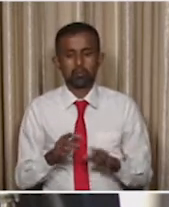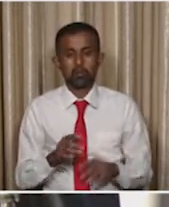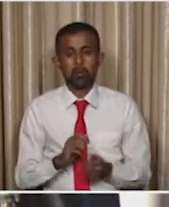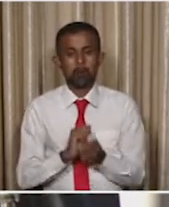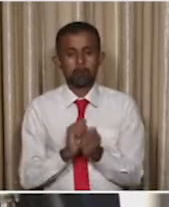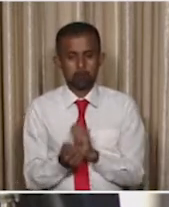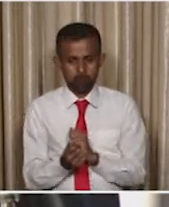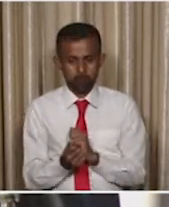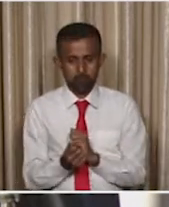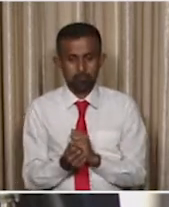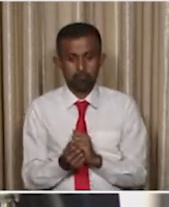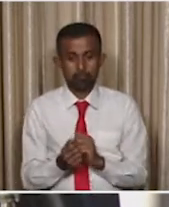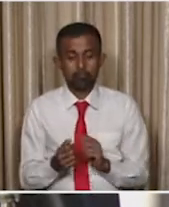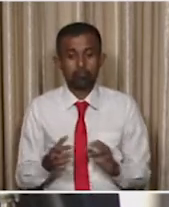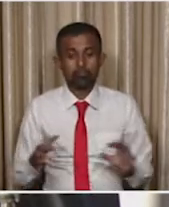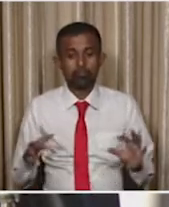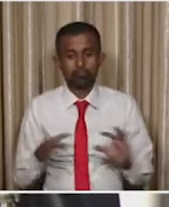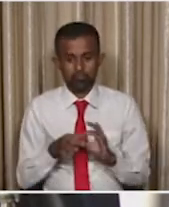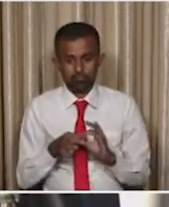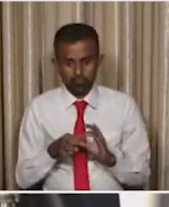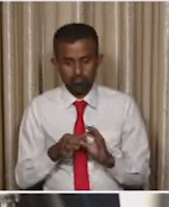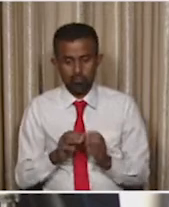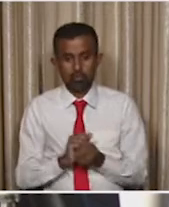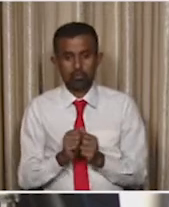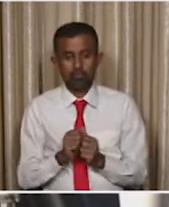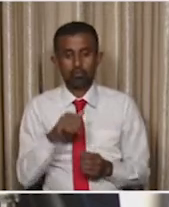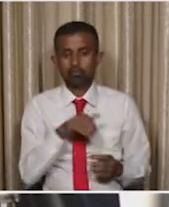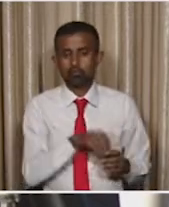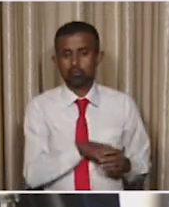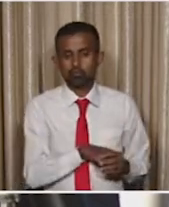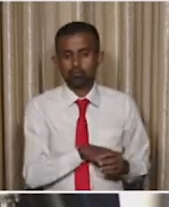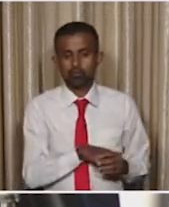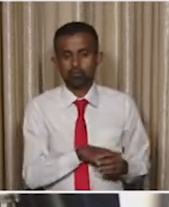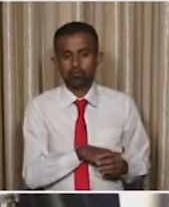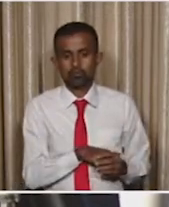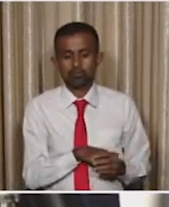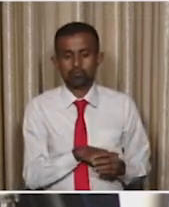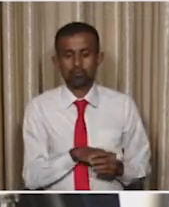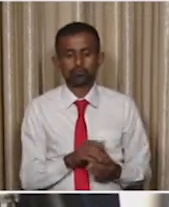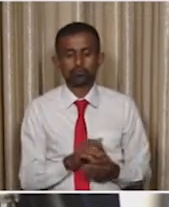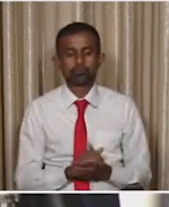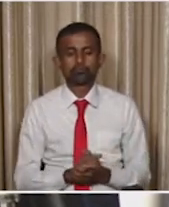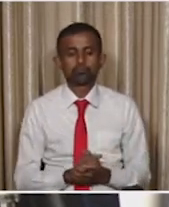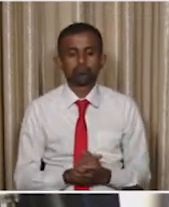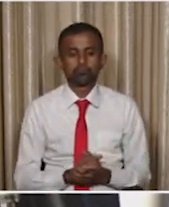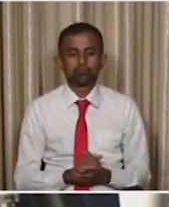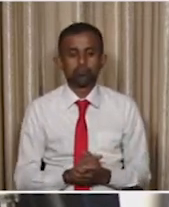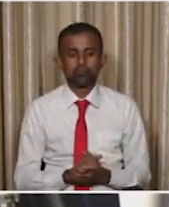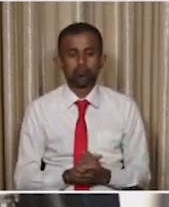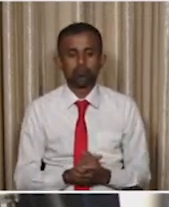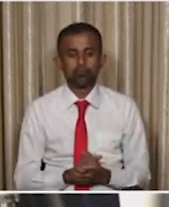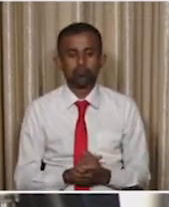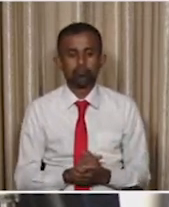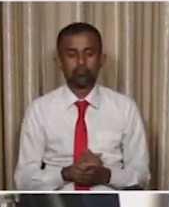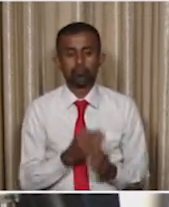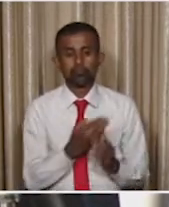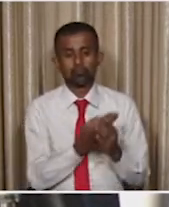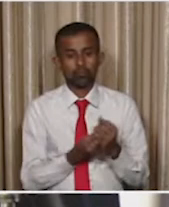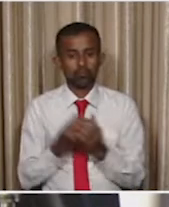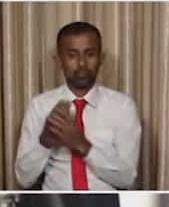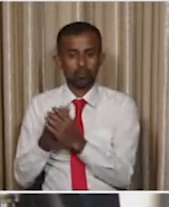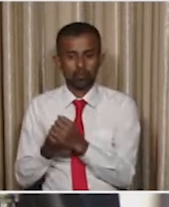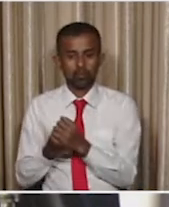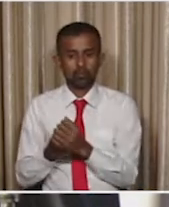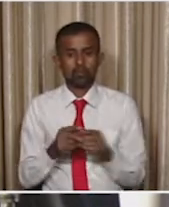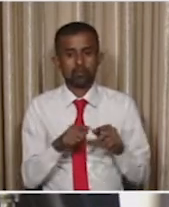அரசியலமைப்பை கொண்டு வருவதன் மூலம் தமிழர்களுடைய தேசத்தையும் அங்கீகரிக்கின்ற வகையிலே இந்த இனங்களை சமத்துவமாக வழிநடத்தக்கூடிய